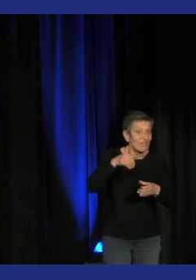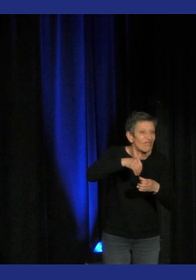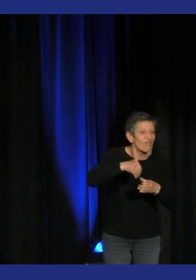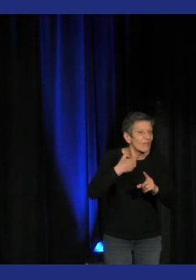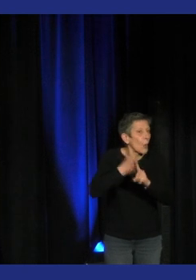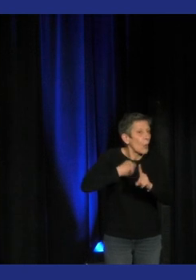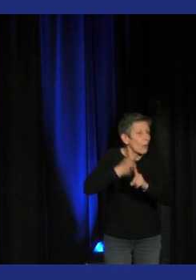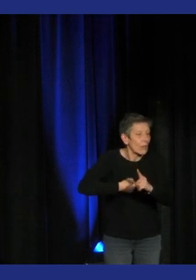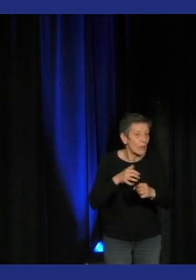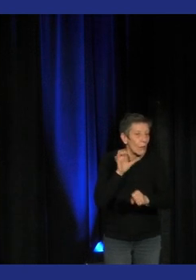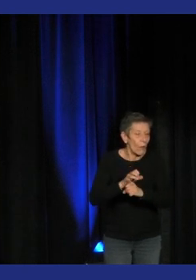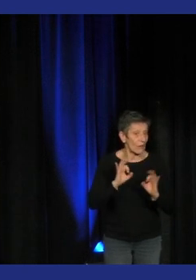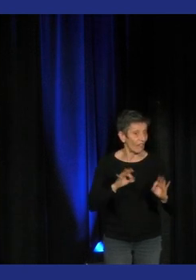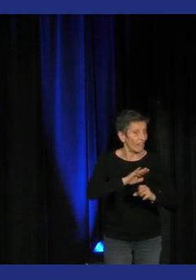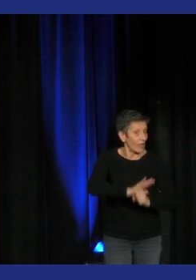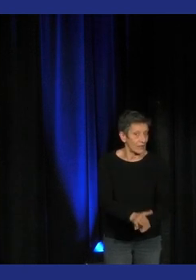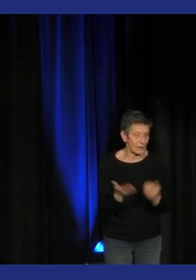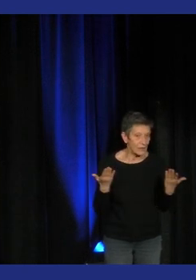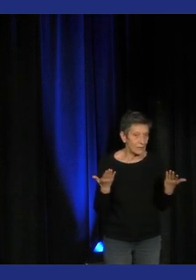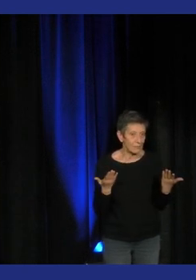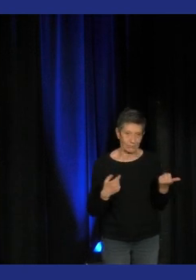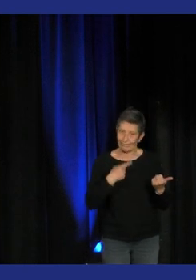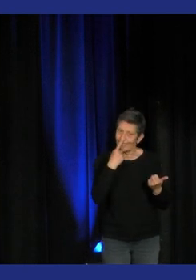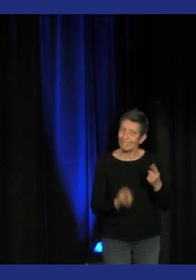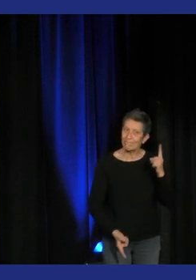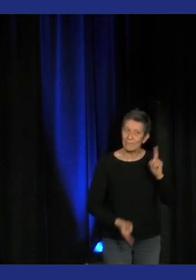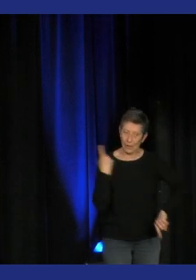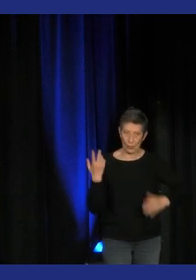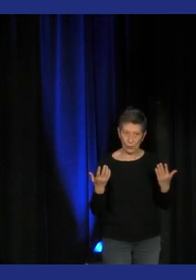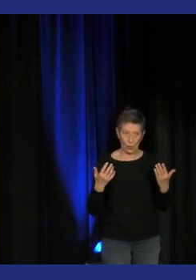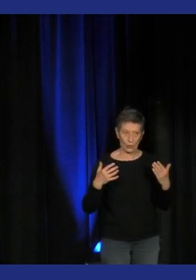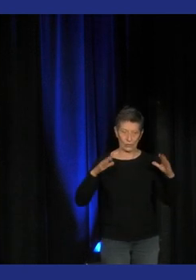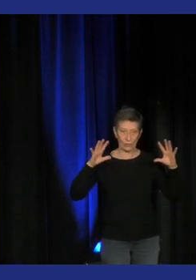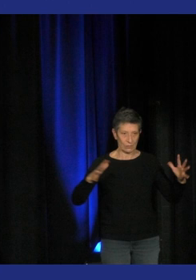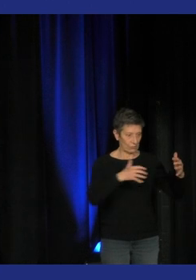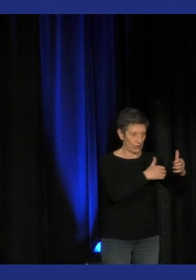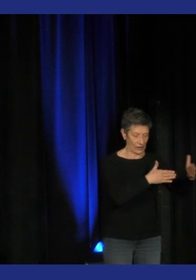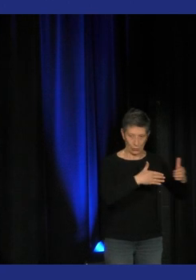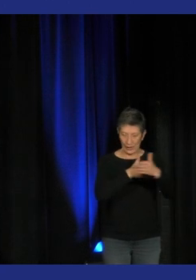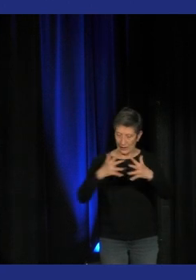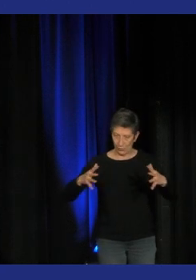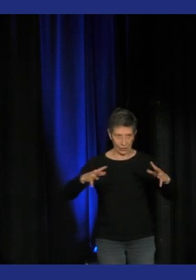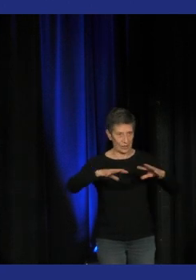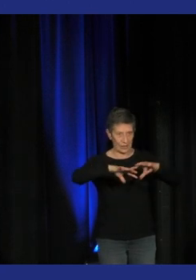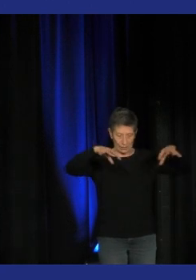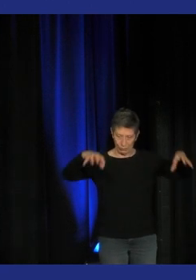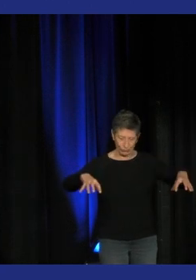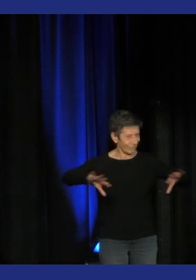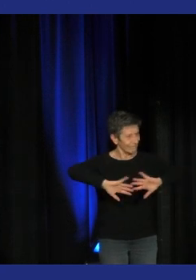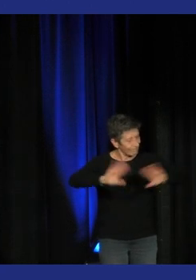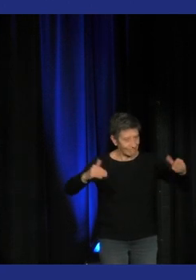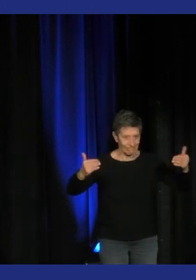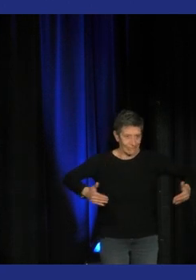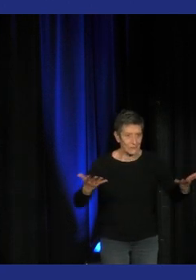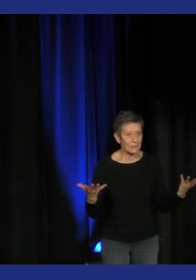que justement, il va être très très important de décatégoriser les situations, et qu'il y a